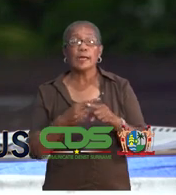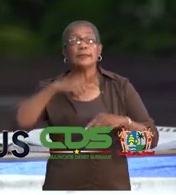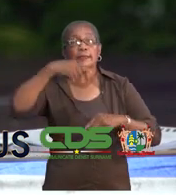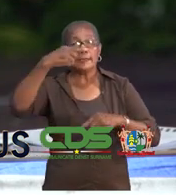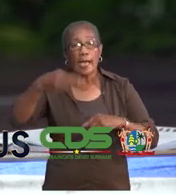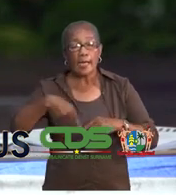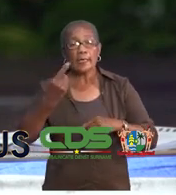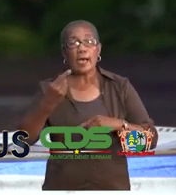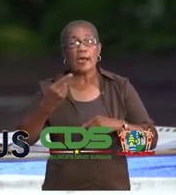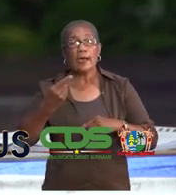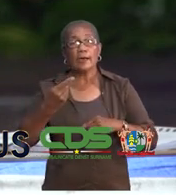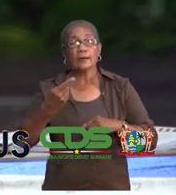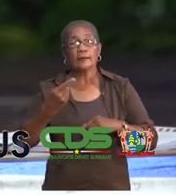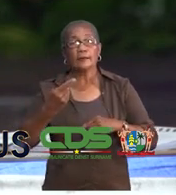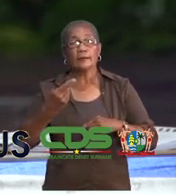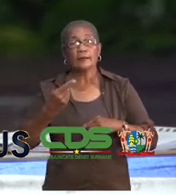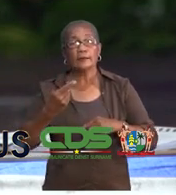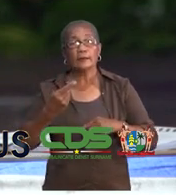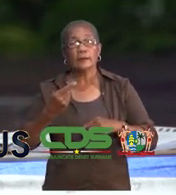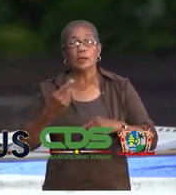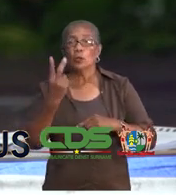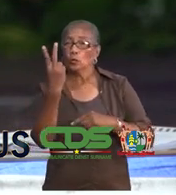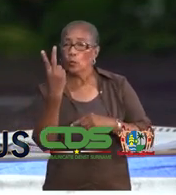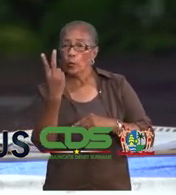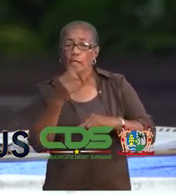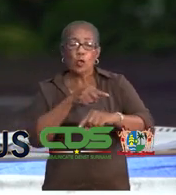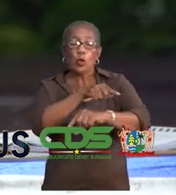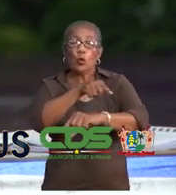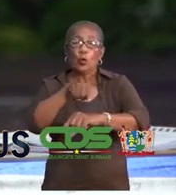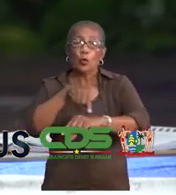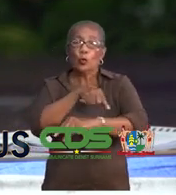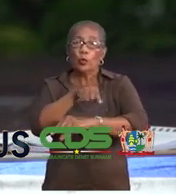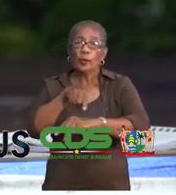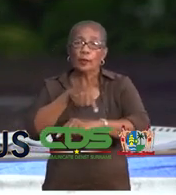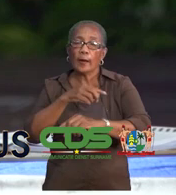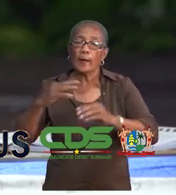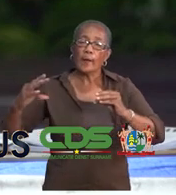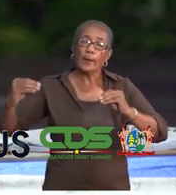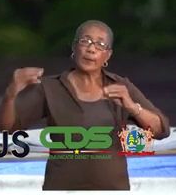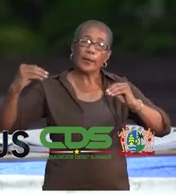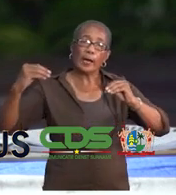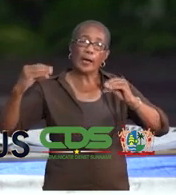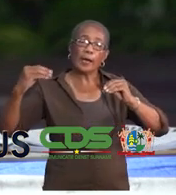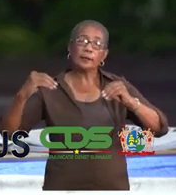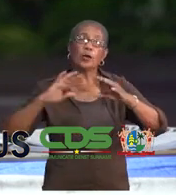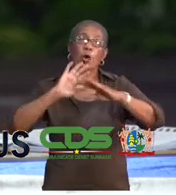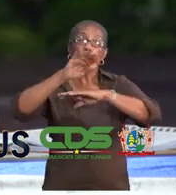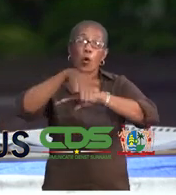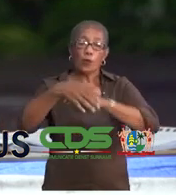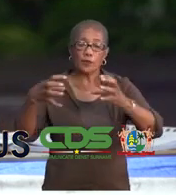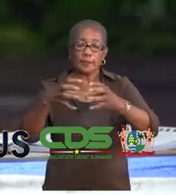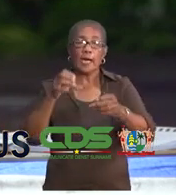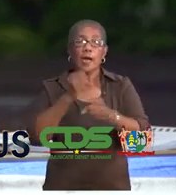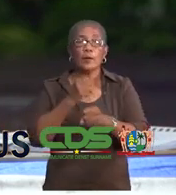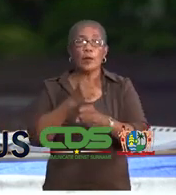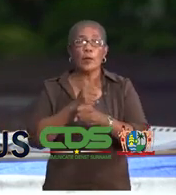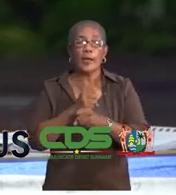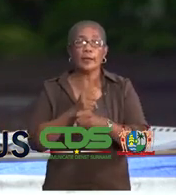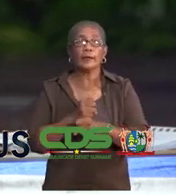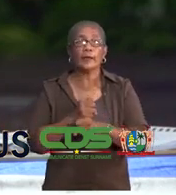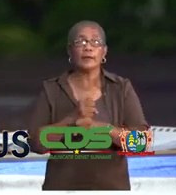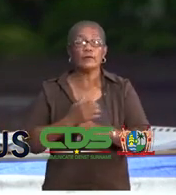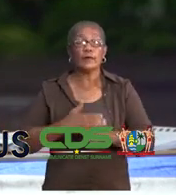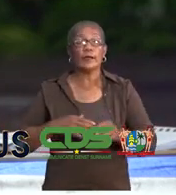vervolgens zal er een kleine 2 uren gesproken worden over de samenwerking op het stuk van